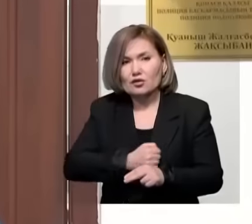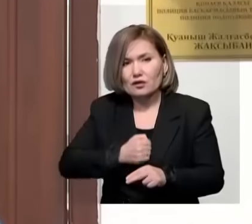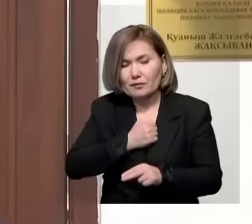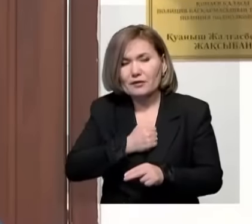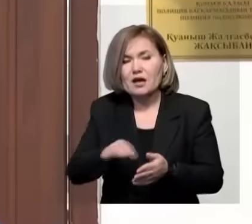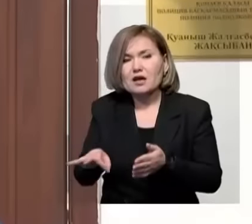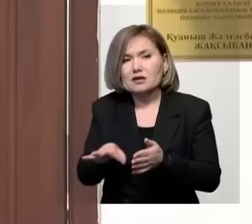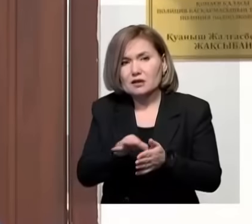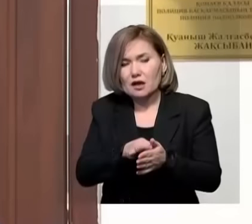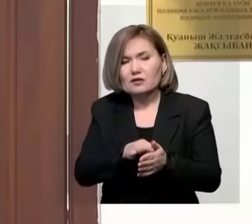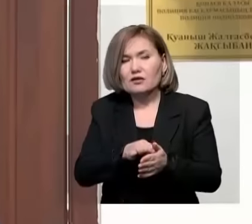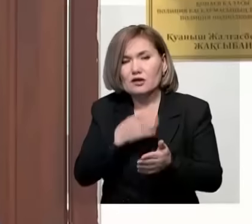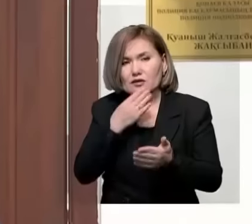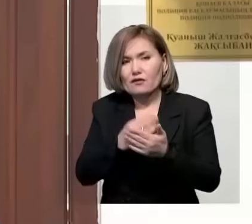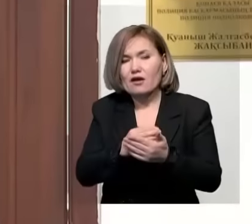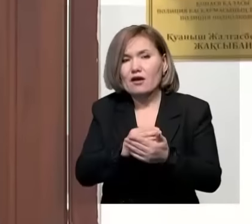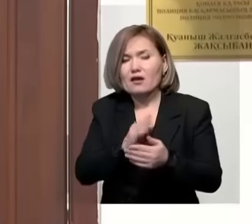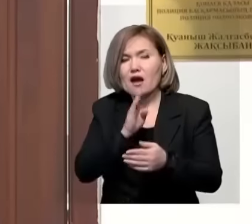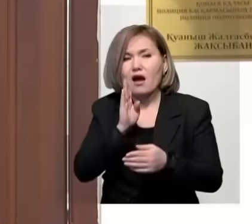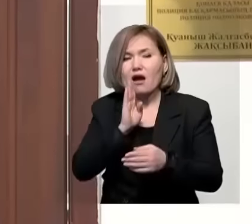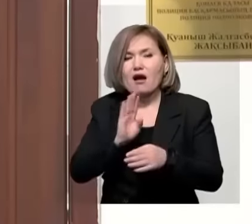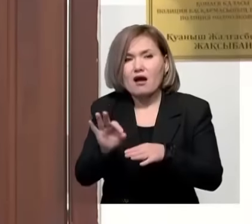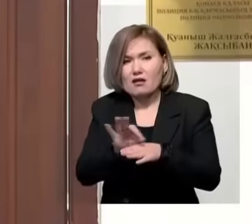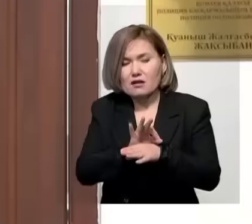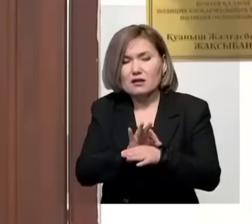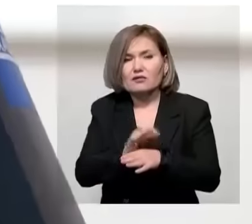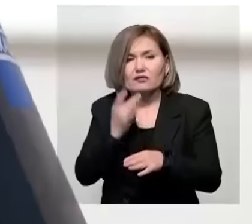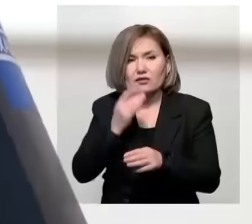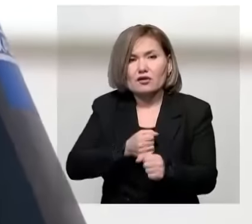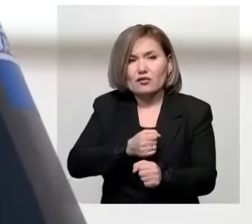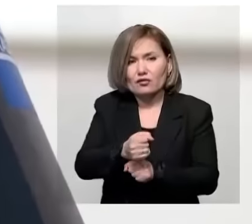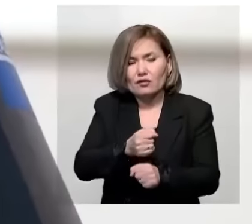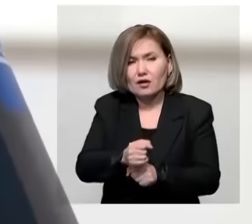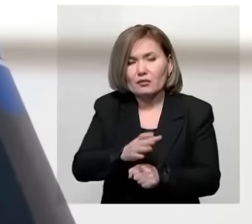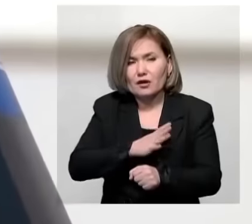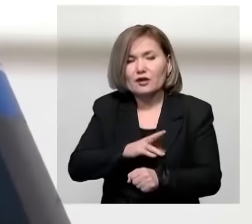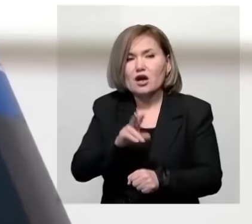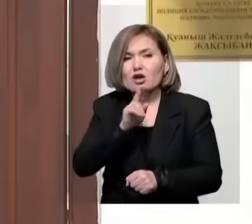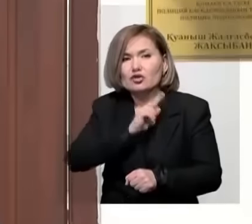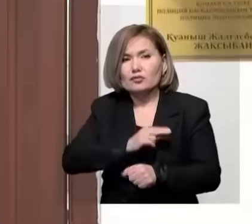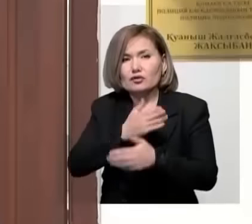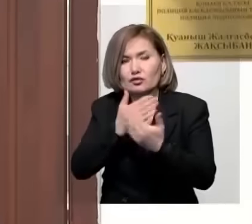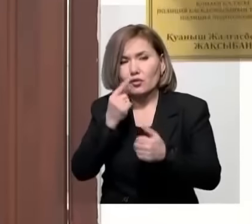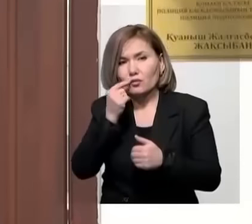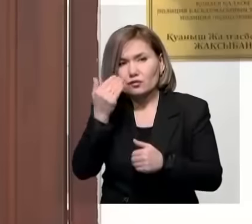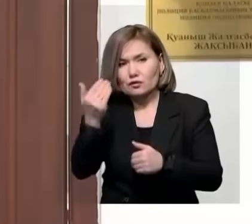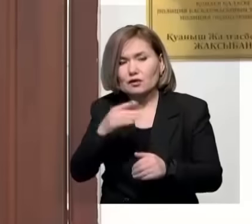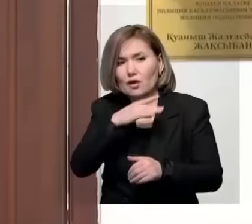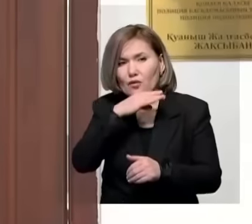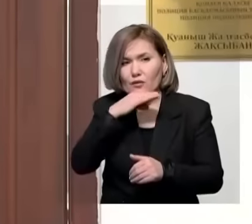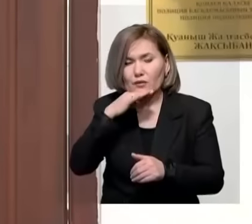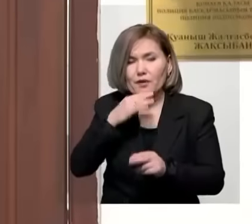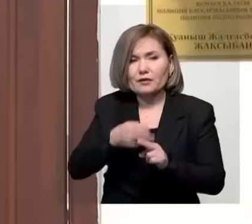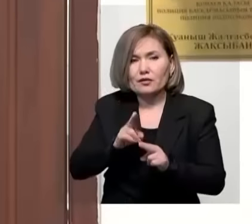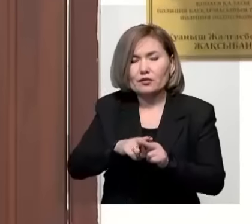тез арада өздерінің әйелдеріне қол көтеруде. Жұмыссыз еркектер сонымен қатар